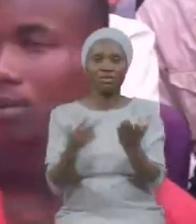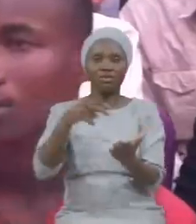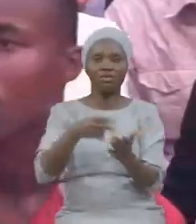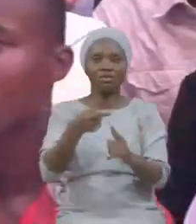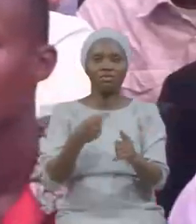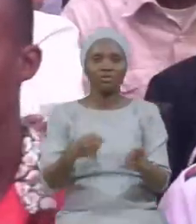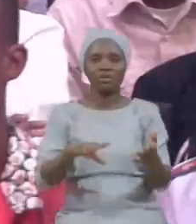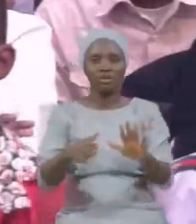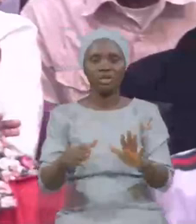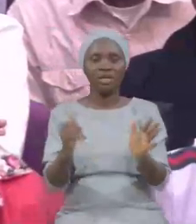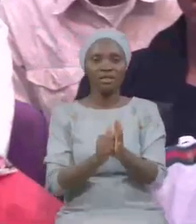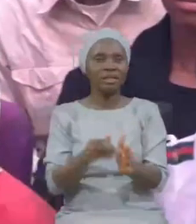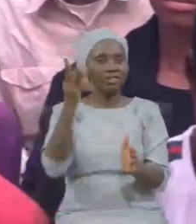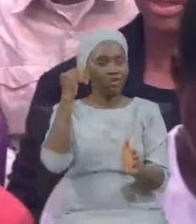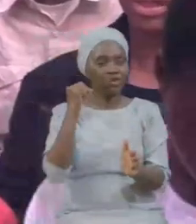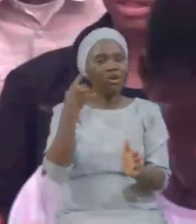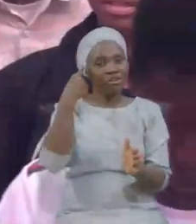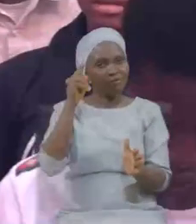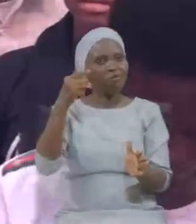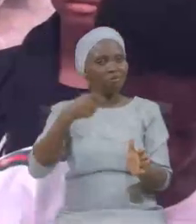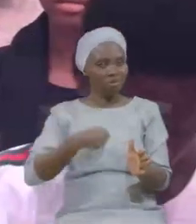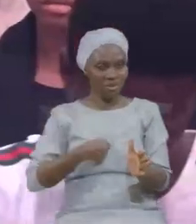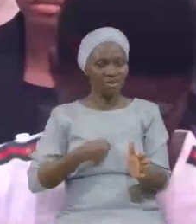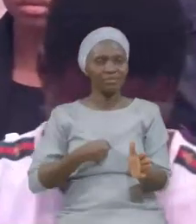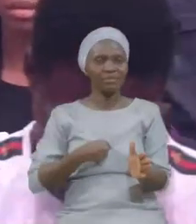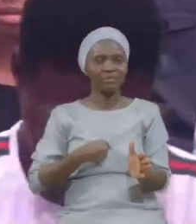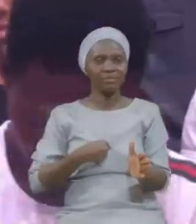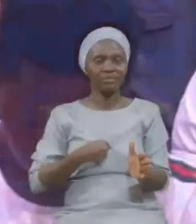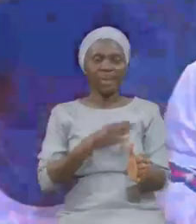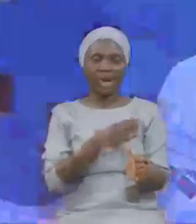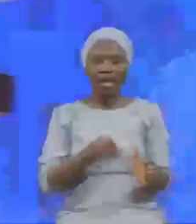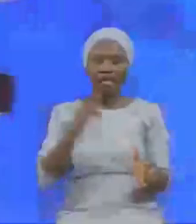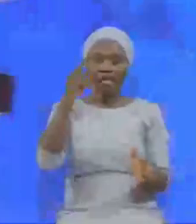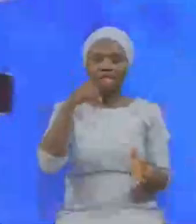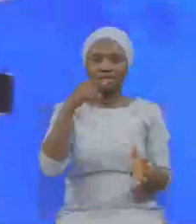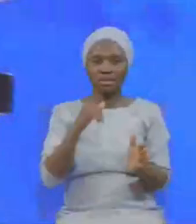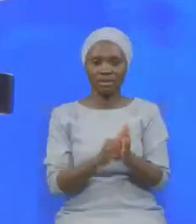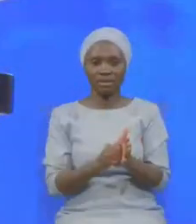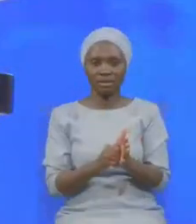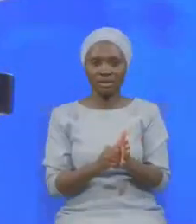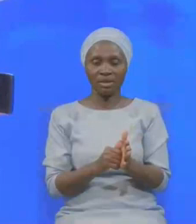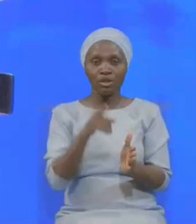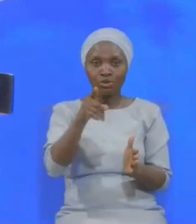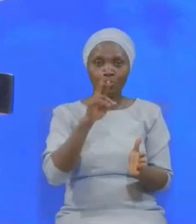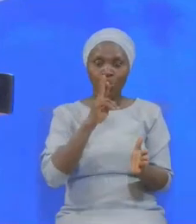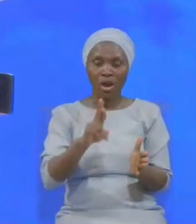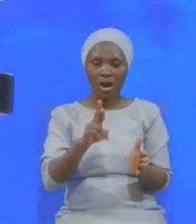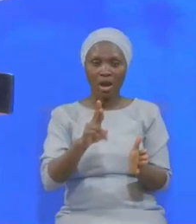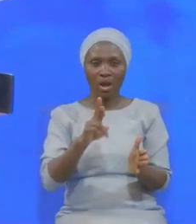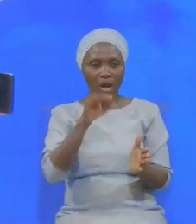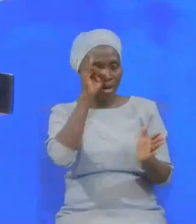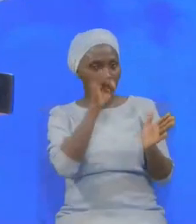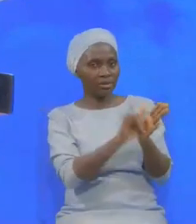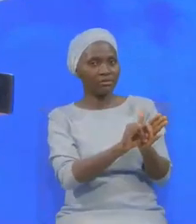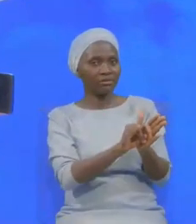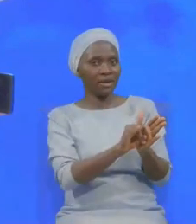les morts, c'était pour moi. Et il dit que vous identifiez avec